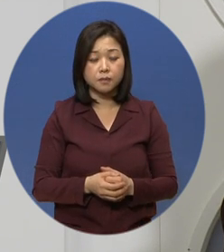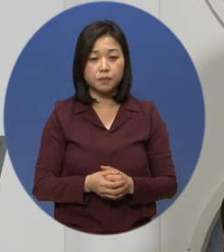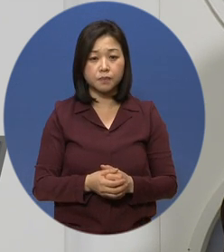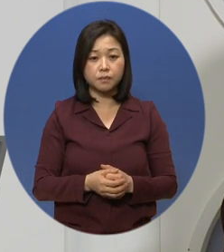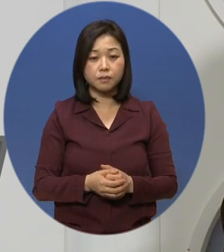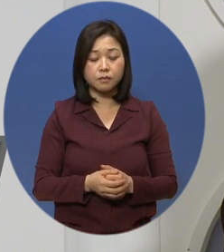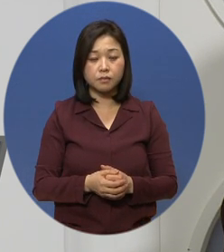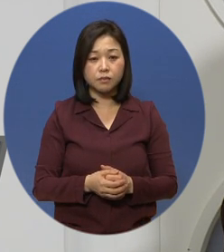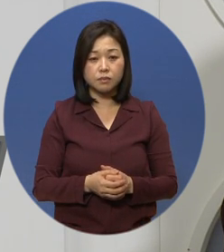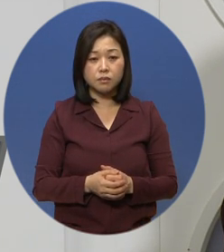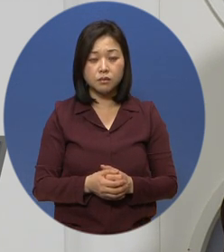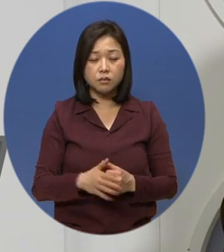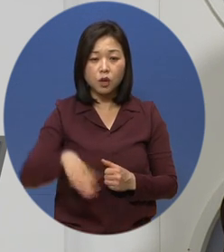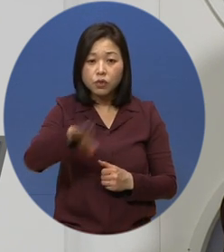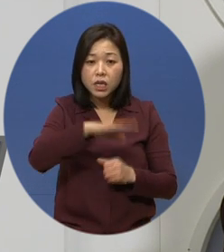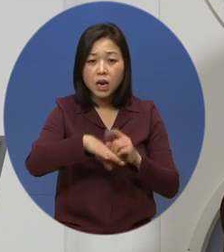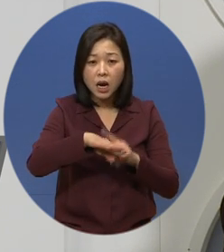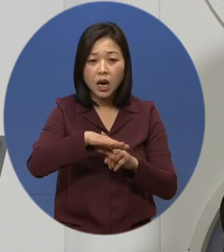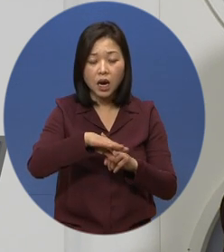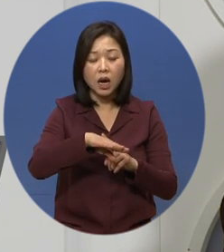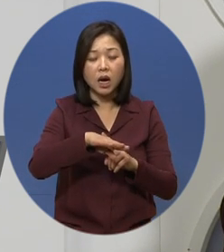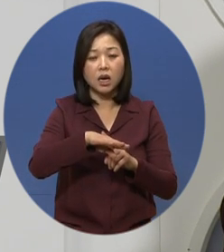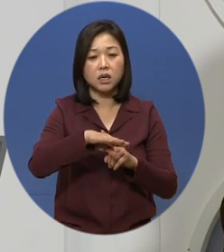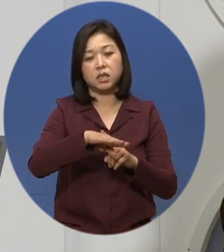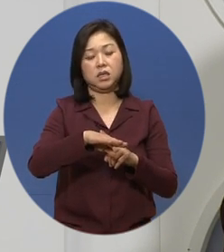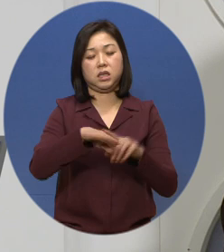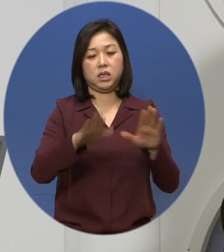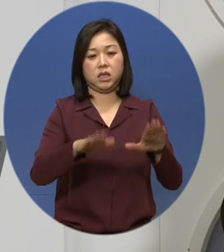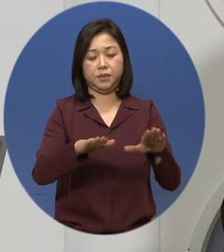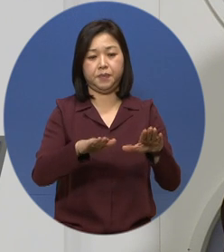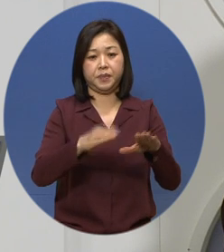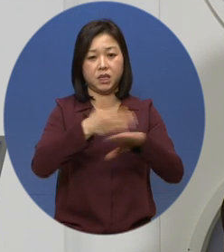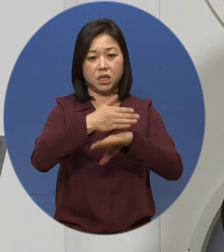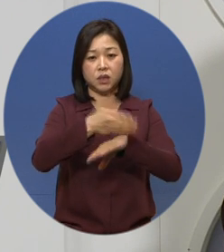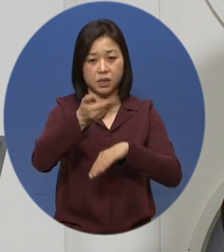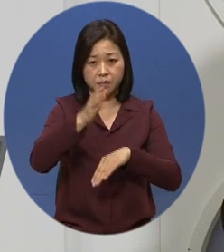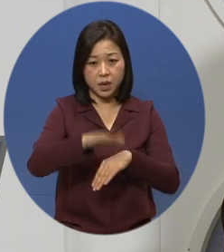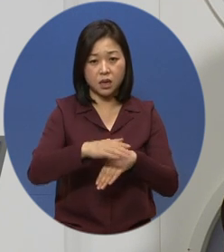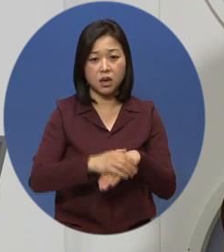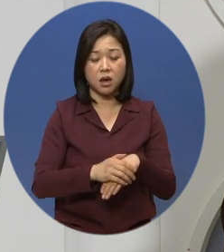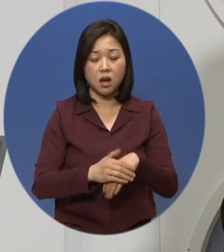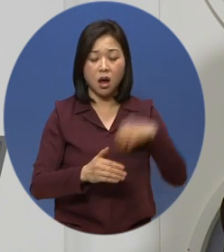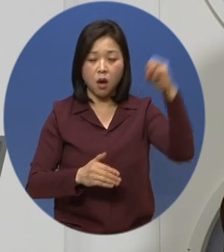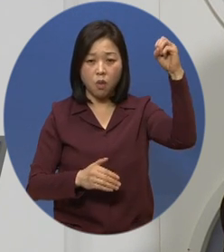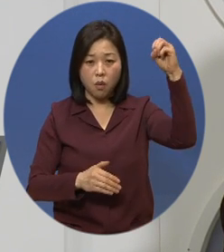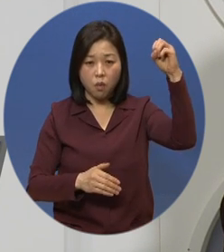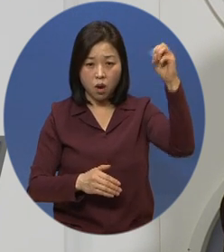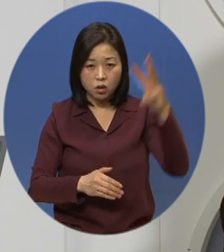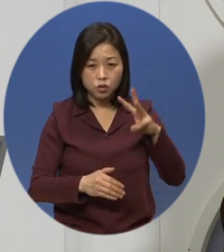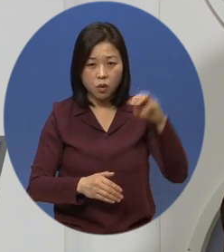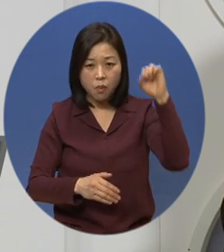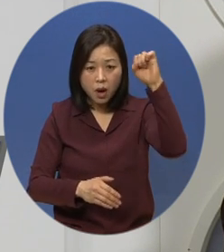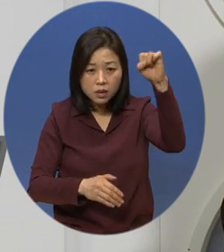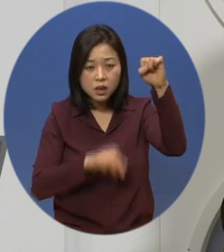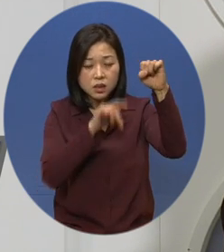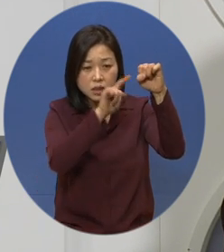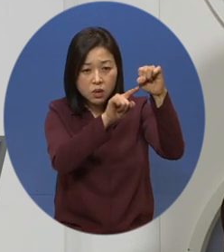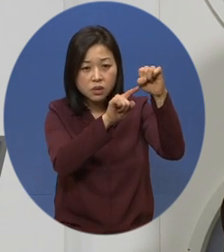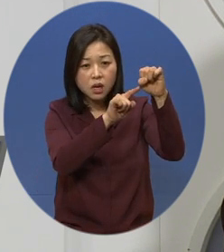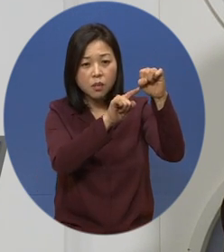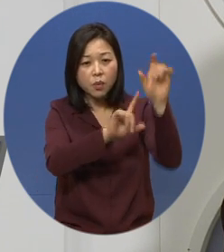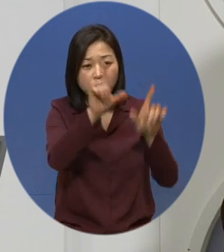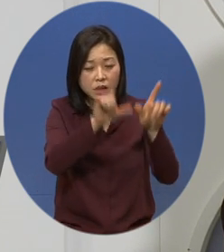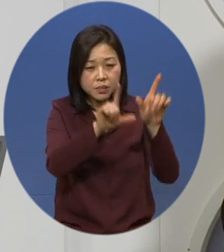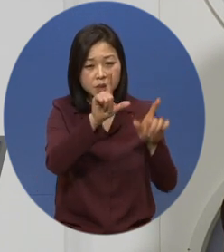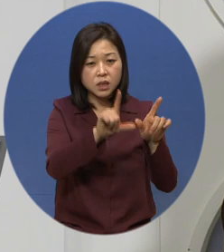아 이거 우리라도 아 늦었지만 광 조 사태에 대한 어